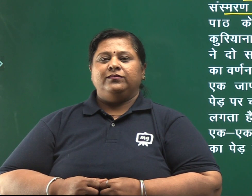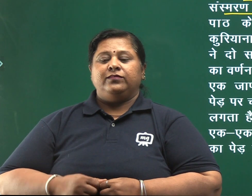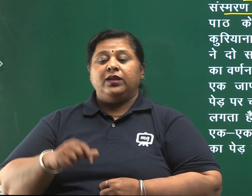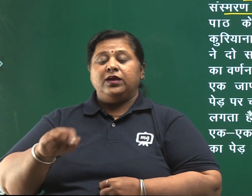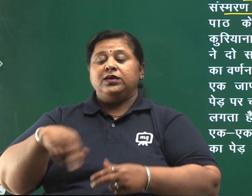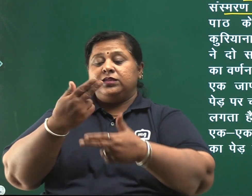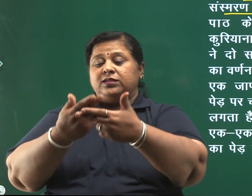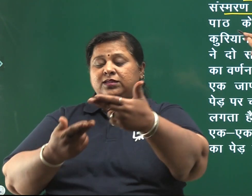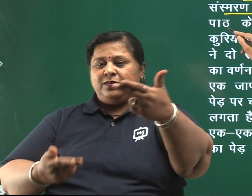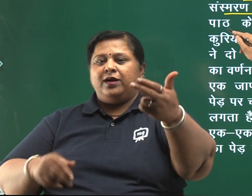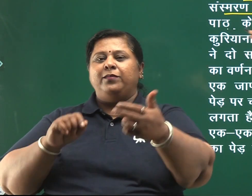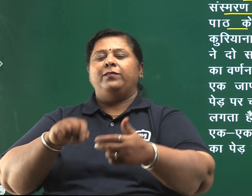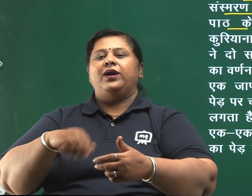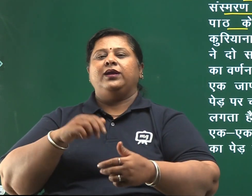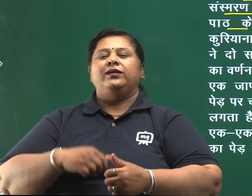इस संस्मरण पाठ के